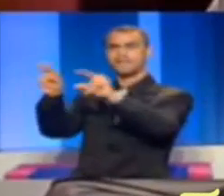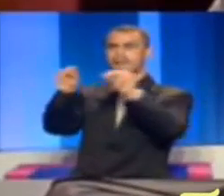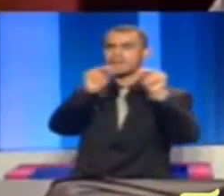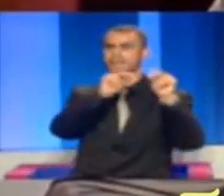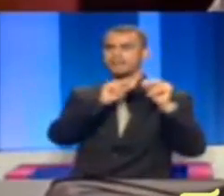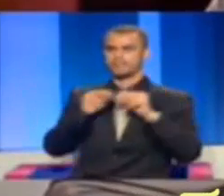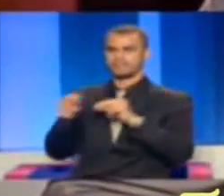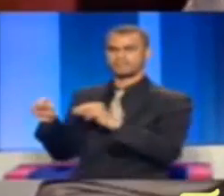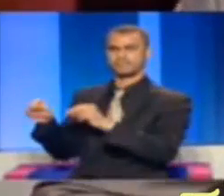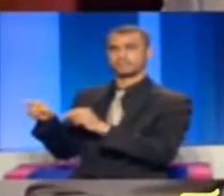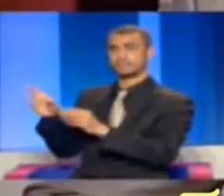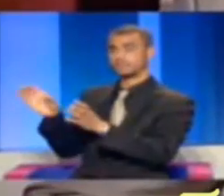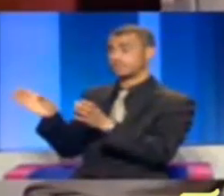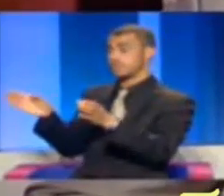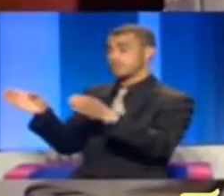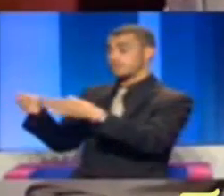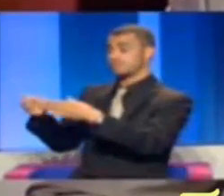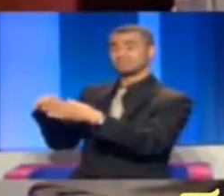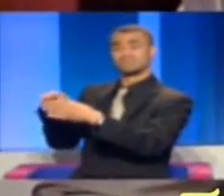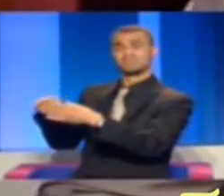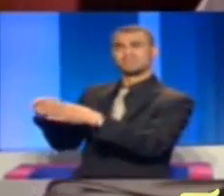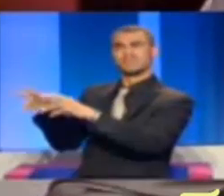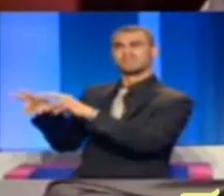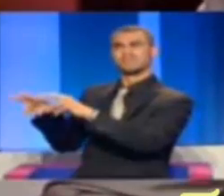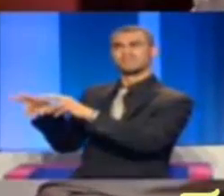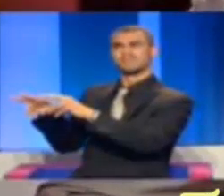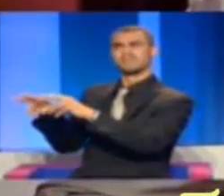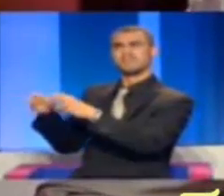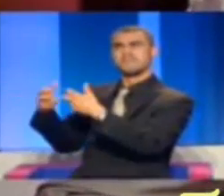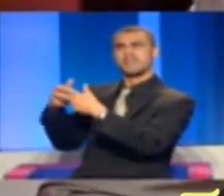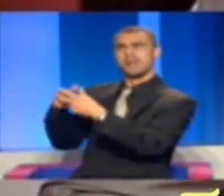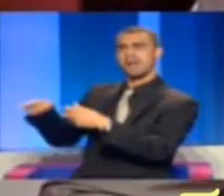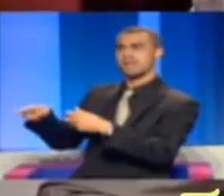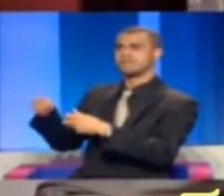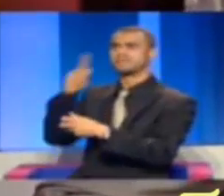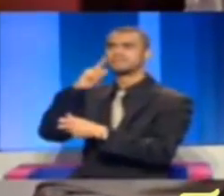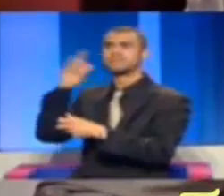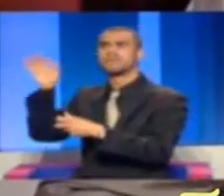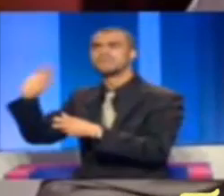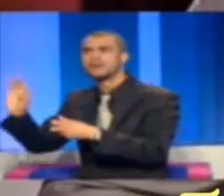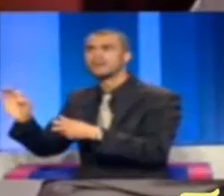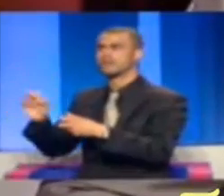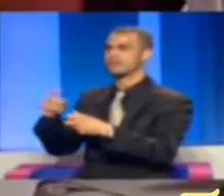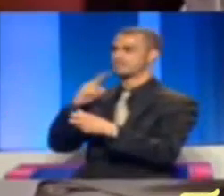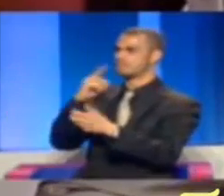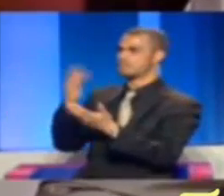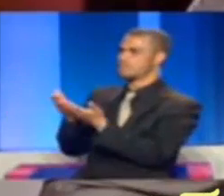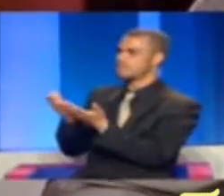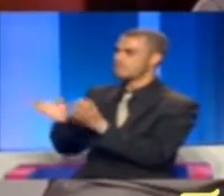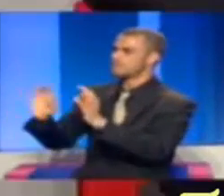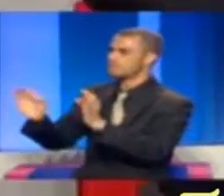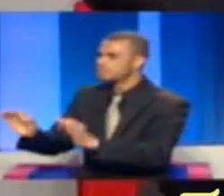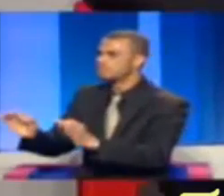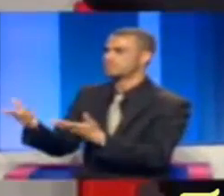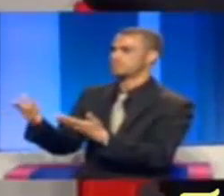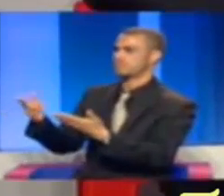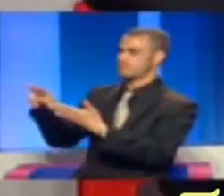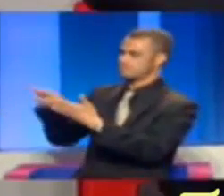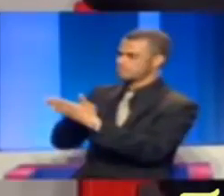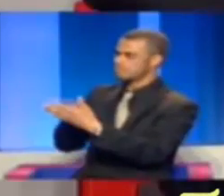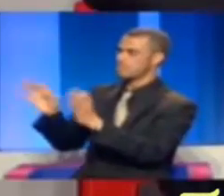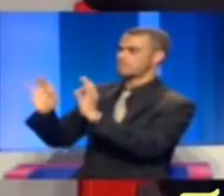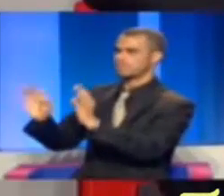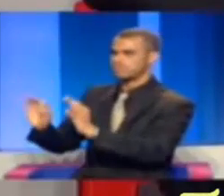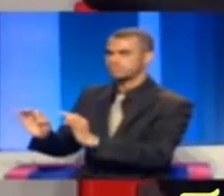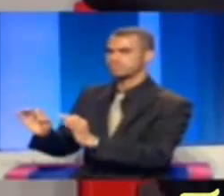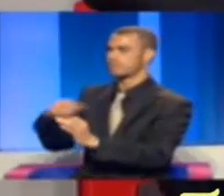انهم دائما سو ديفينيس بار نيغاسيون، انه دائما كنرمزوا لهم بالناس اللي ما كيسمعوش، اللي ما كيقراوش، اللي